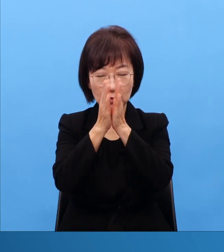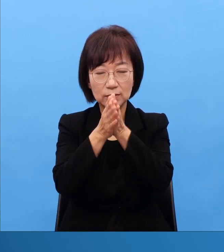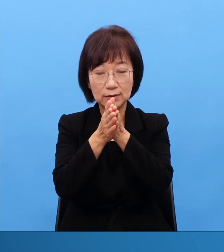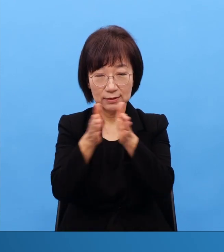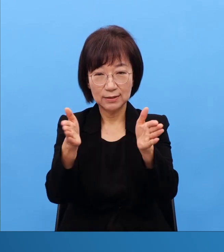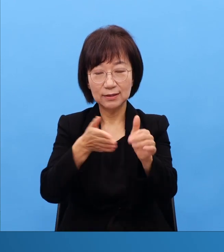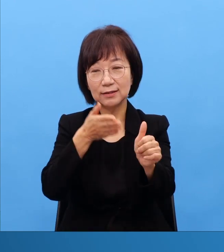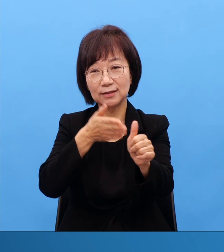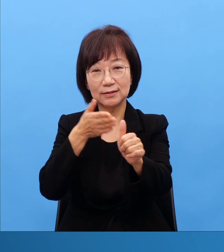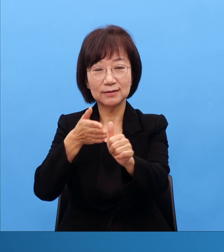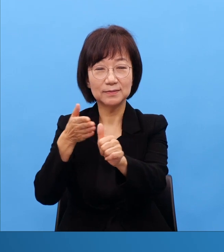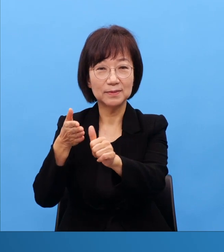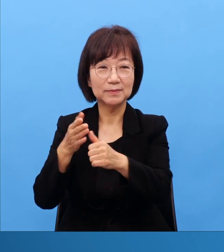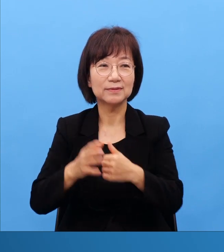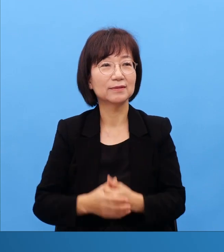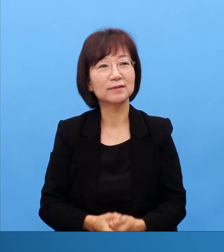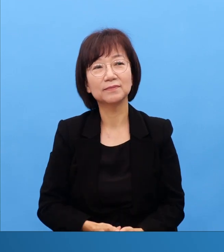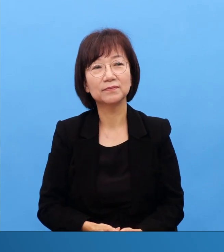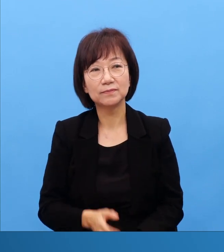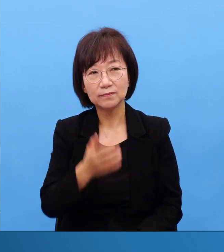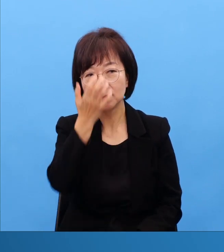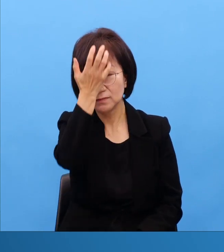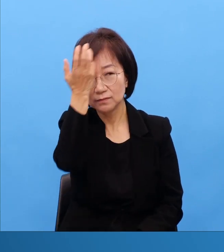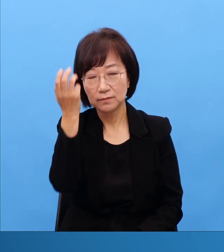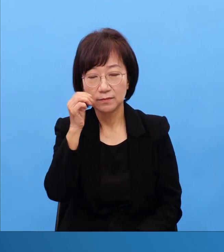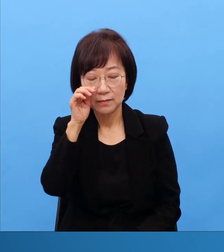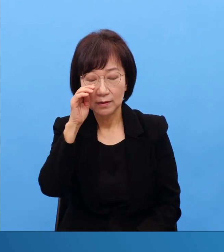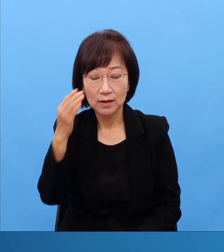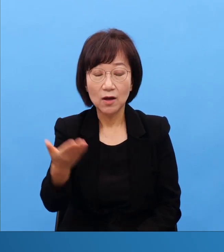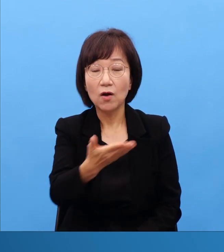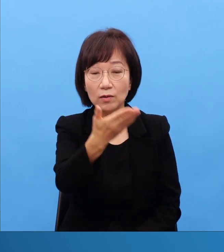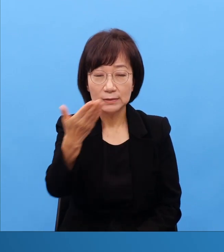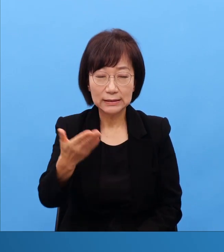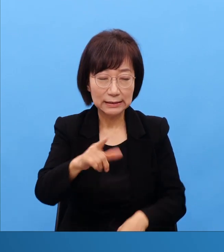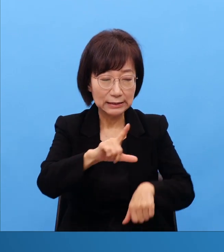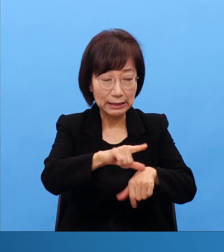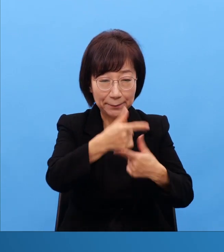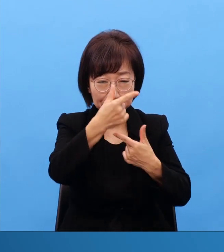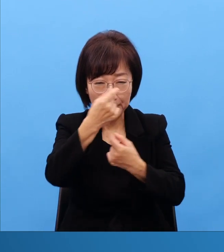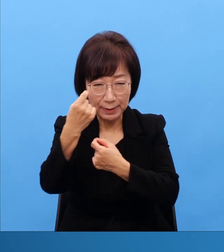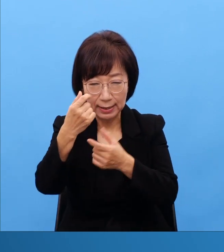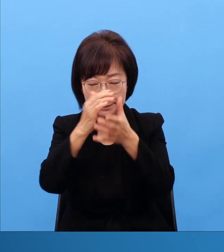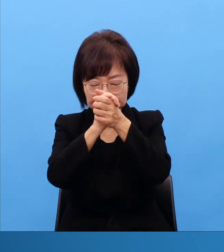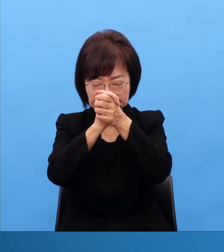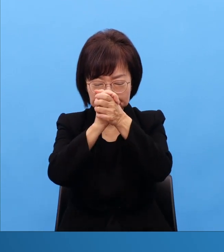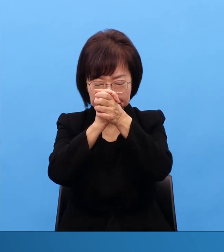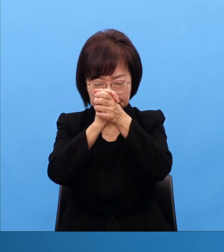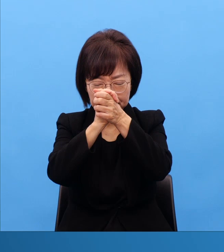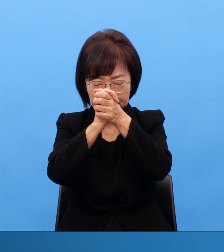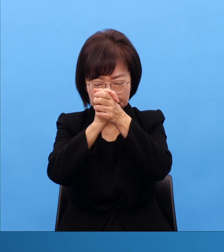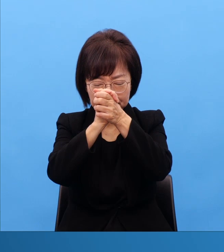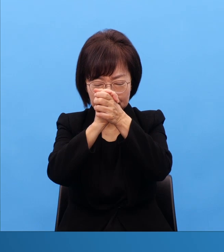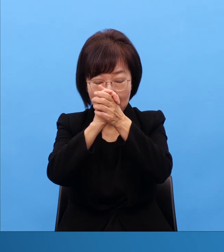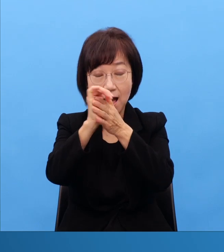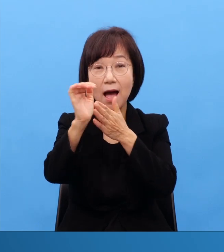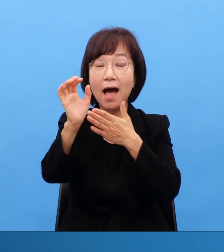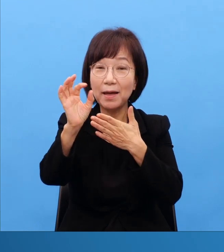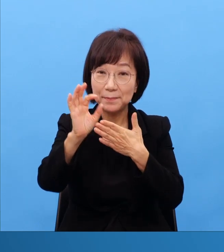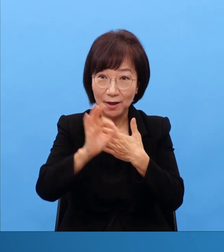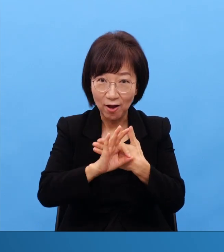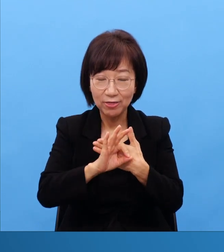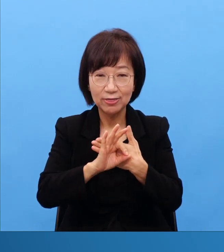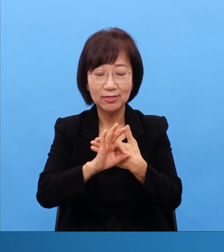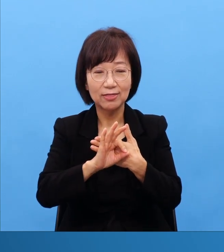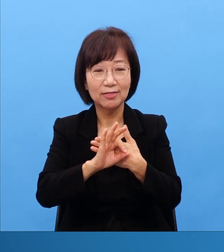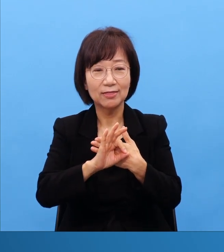여러분이 만약에 이 기도를 정시로 시작하신다면 반드시